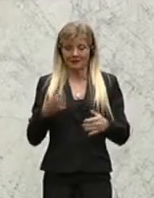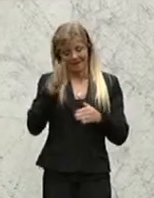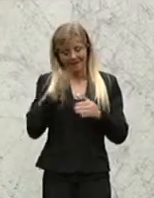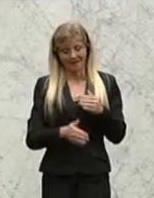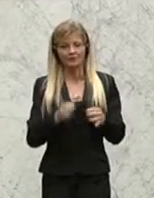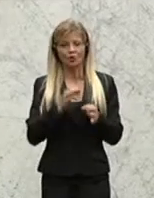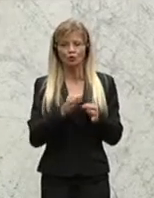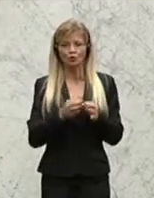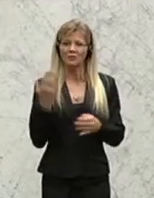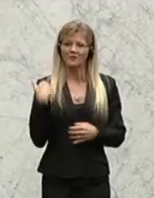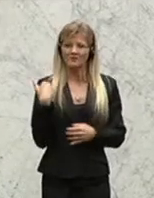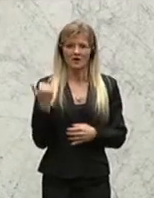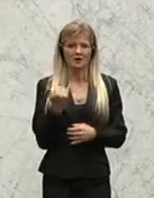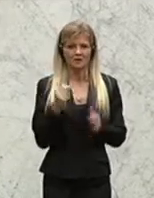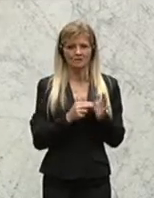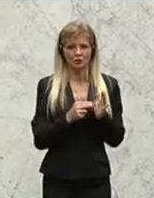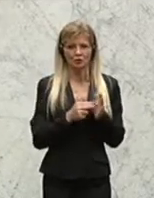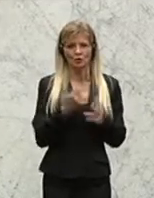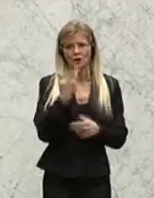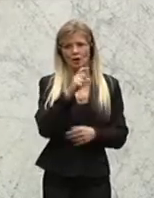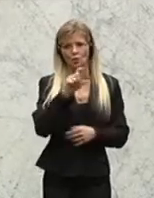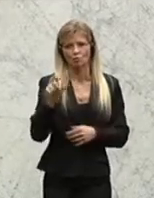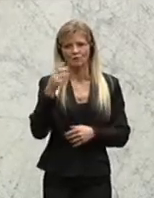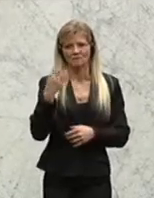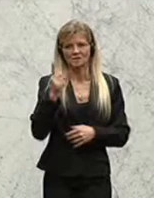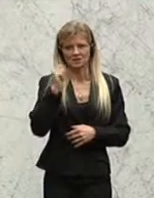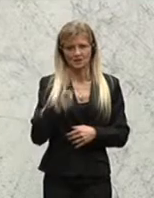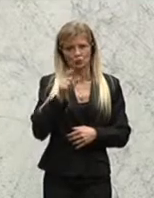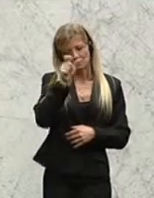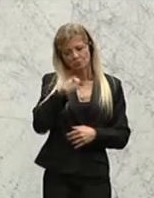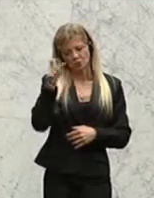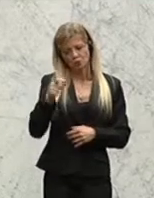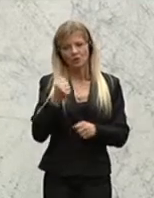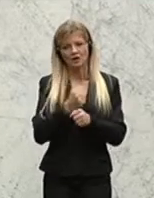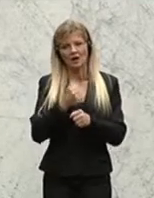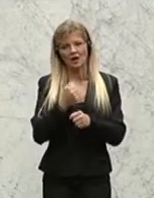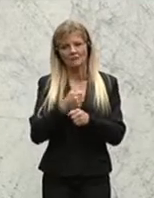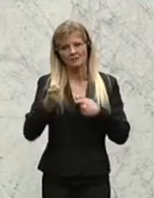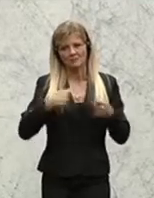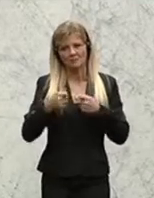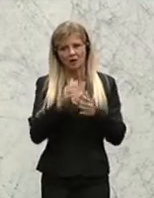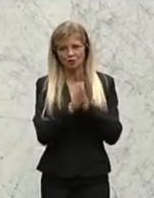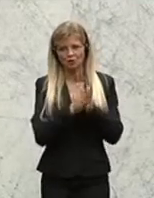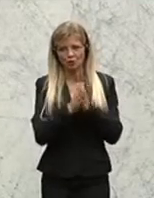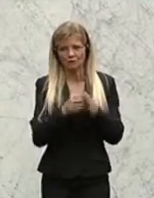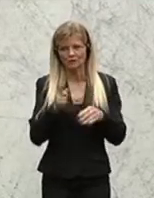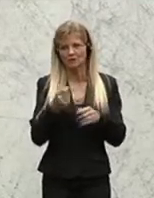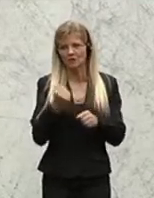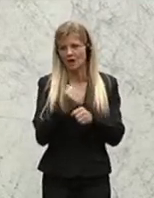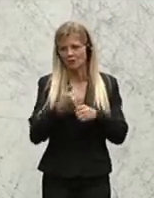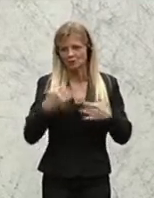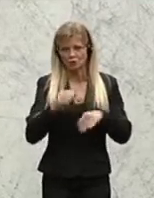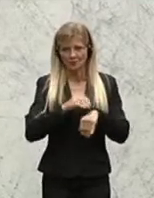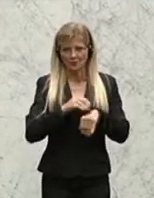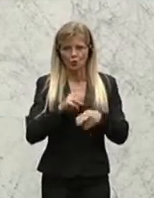vor 340.000 Personen beim Arbeitsmarktservice als arbeitssuchend gemeldet. Rund 71.000 sind